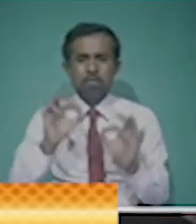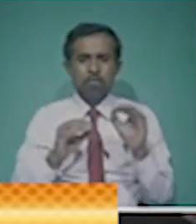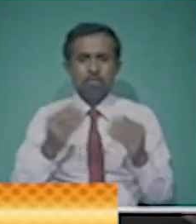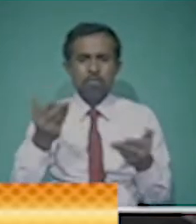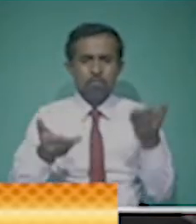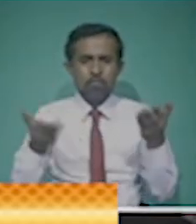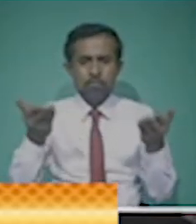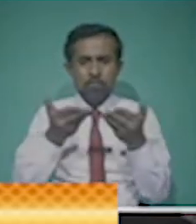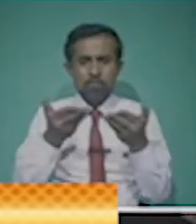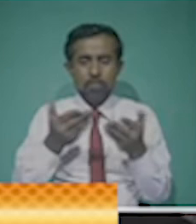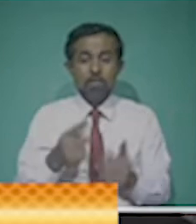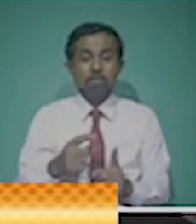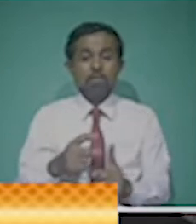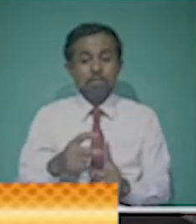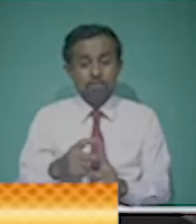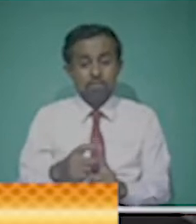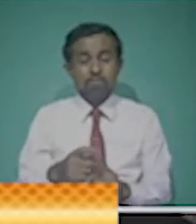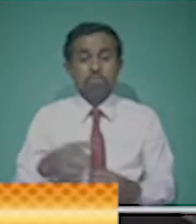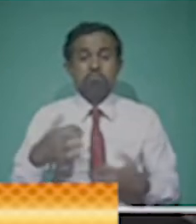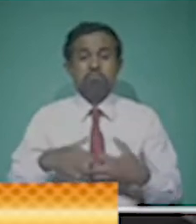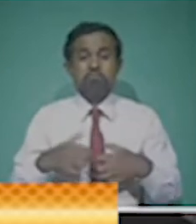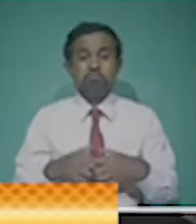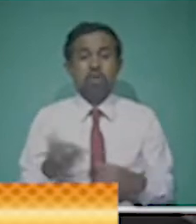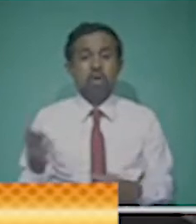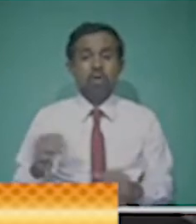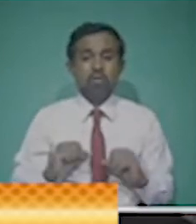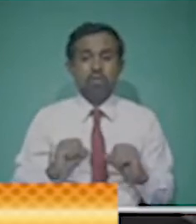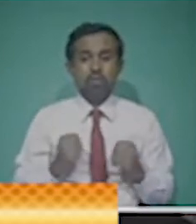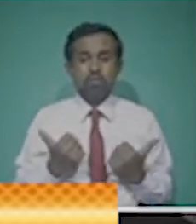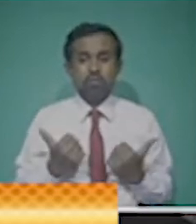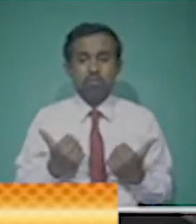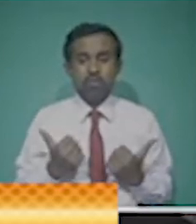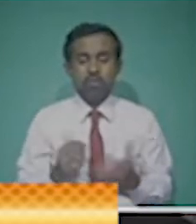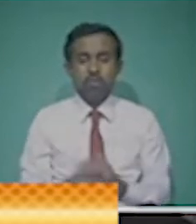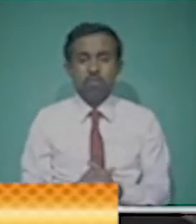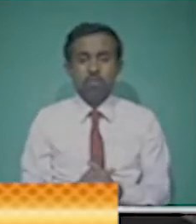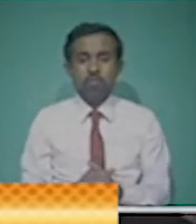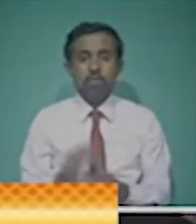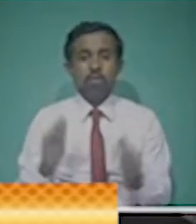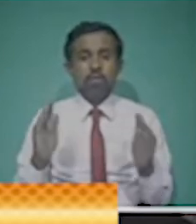இருக்கின்றது. திரு கௌரவ அமைச்சர் பாலசூரியா அவர்களை, நீங்கள் உங்களால் முடியும்